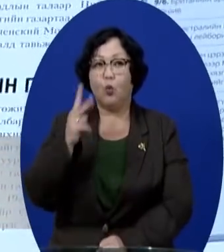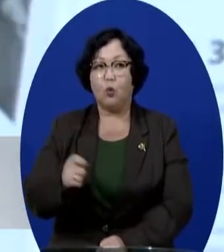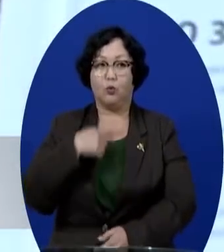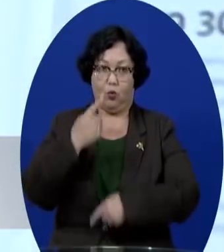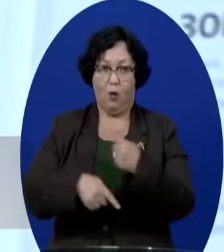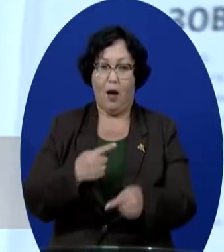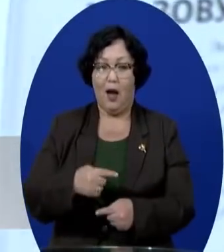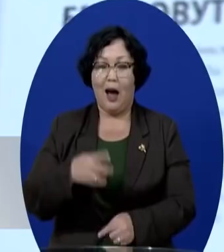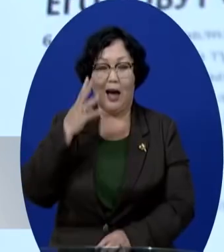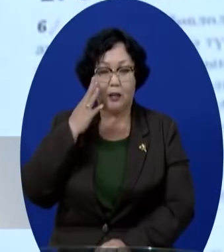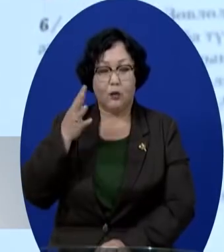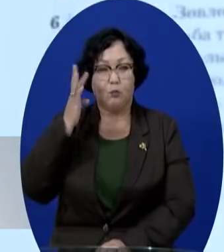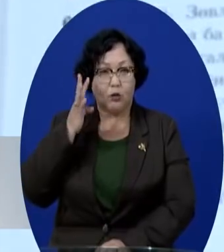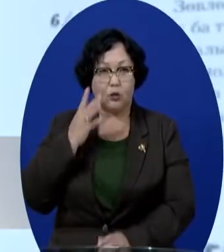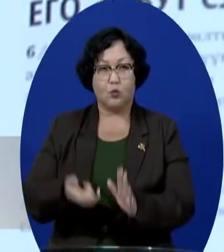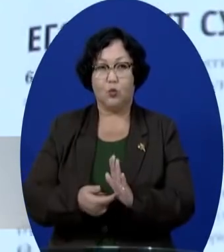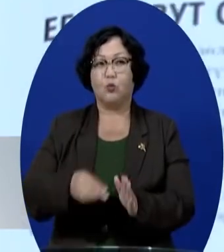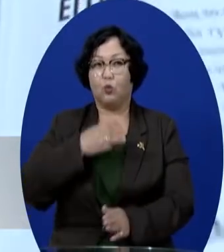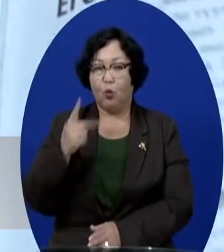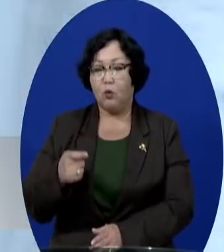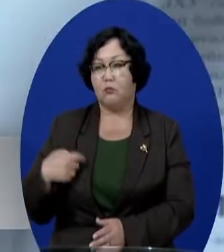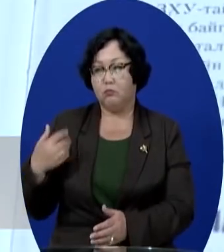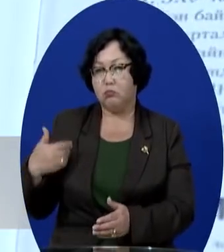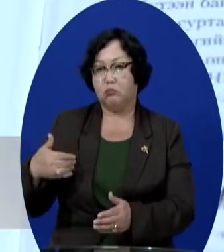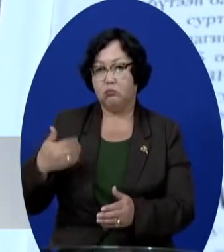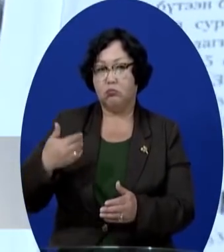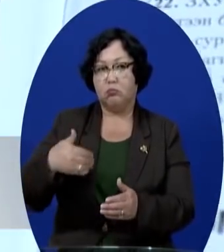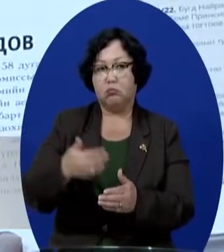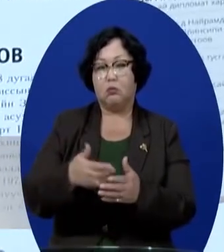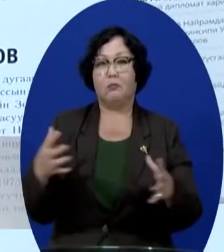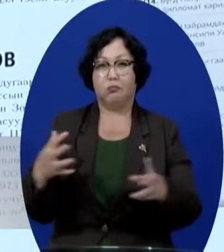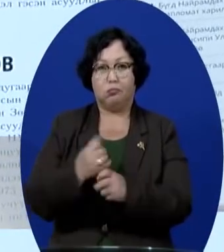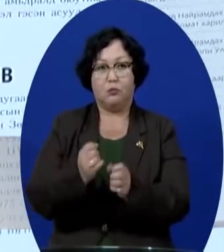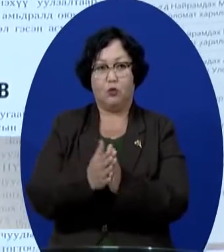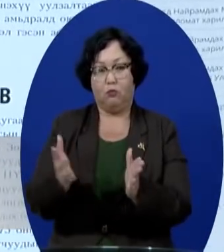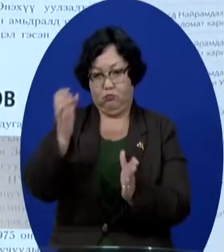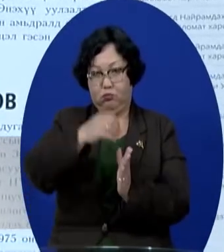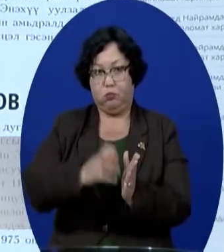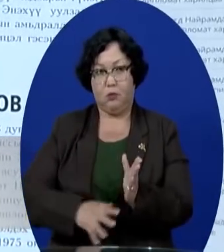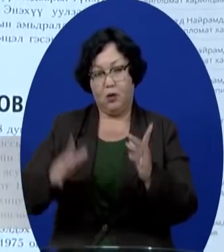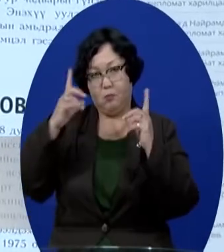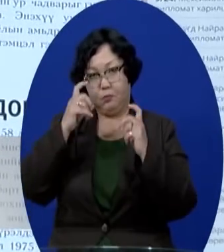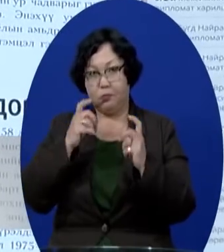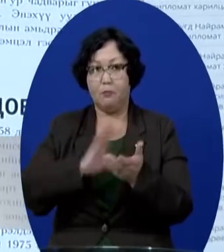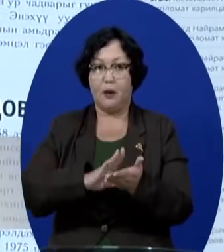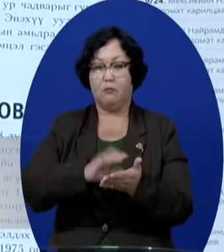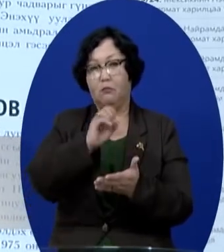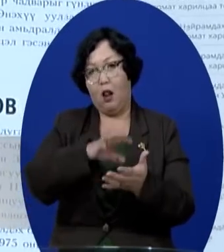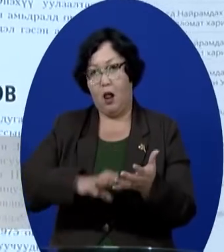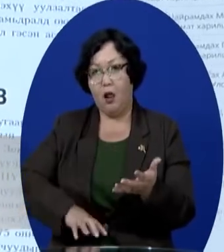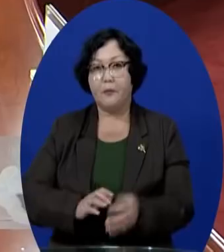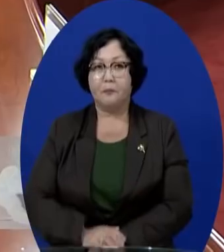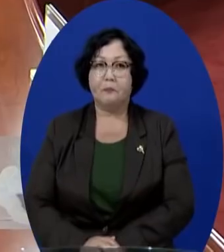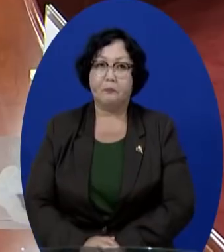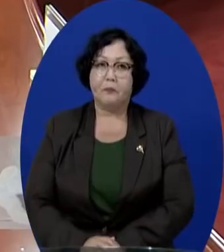гадаад бодлогын үндэс, түүхэн хөгжлийн үе шатуудыг хурангуй хэлбрээр тусгаж, тэдгээрийг гэрчлэх гэрэл зураг баримтуудаар баяжуулан